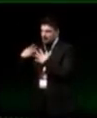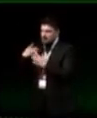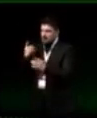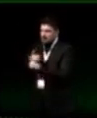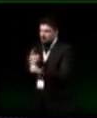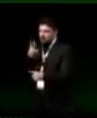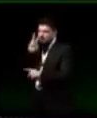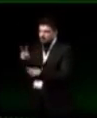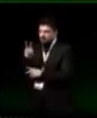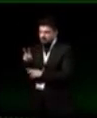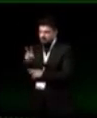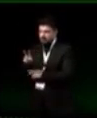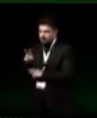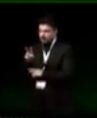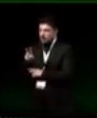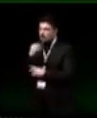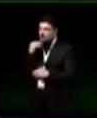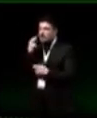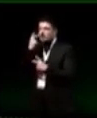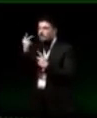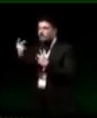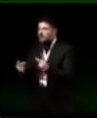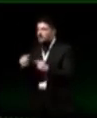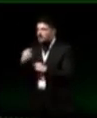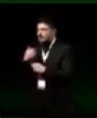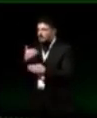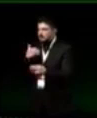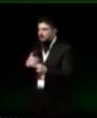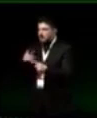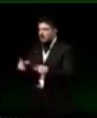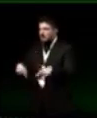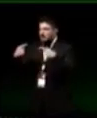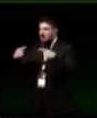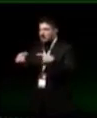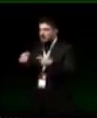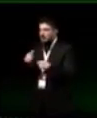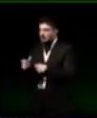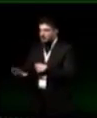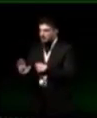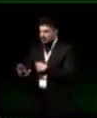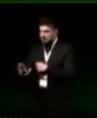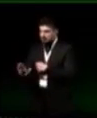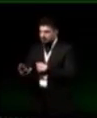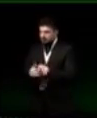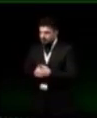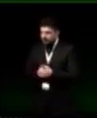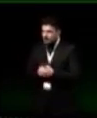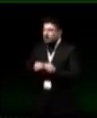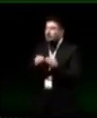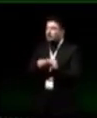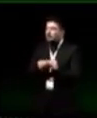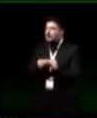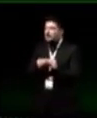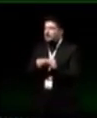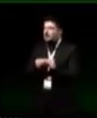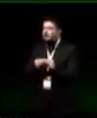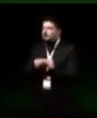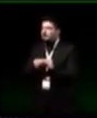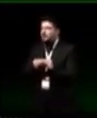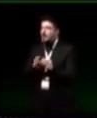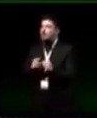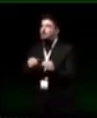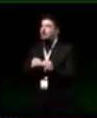di precedere, di anticipare le grandi sfide culturali che abbiamo di fronte a noi. Come riusciremo